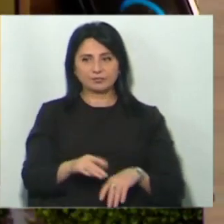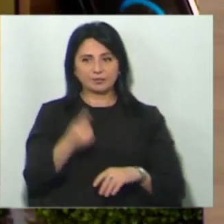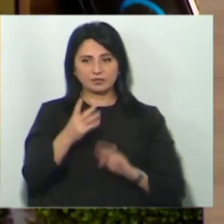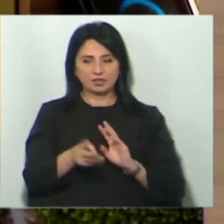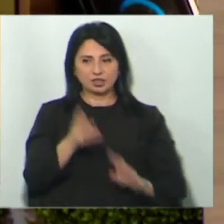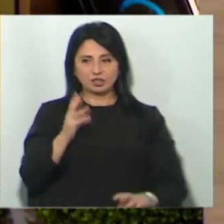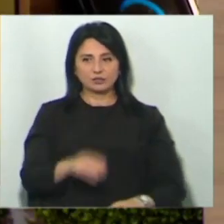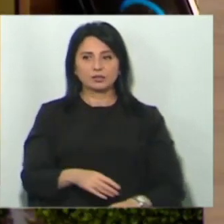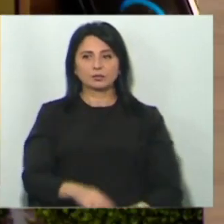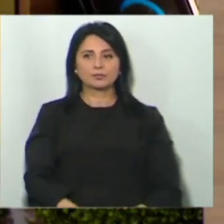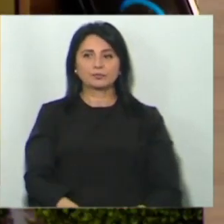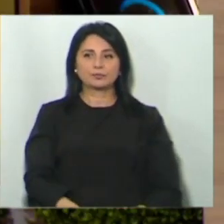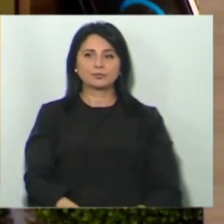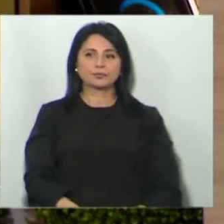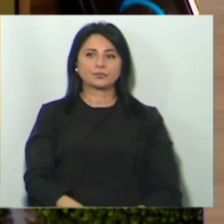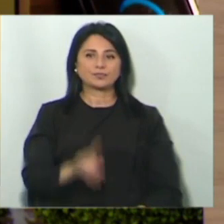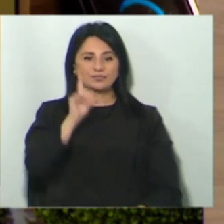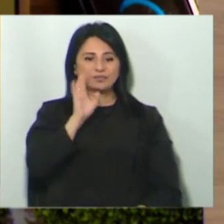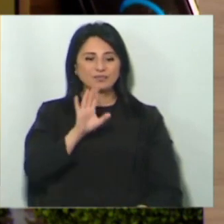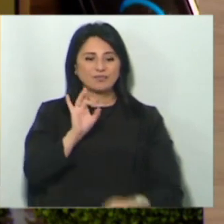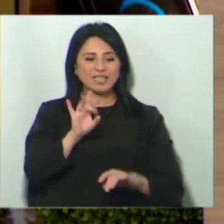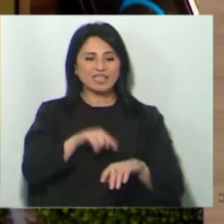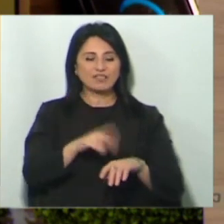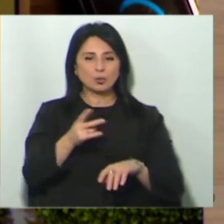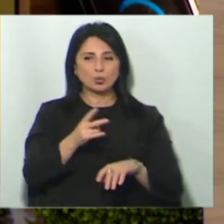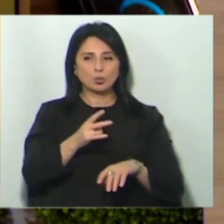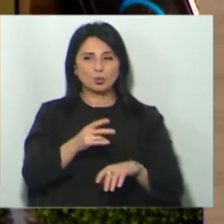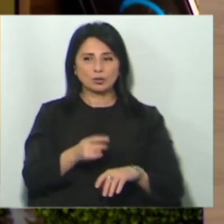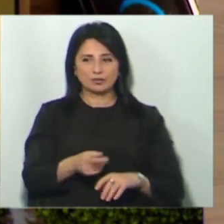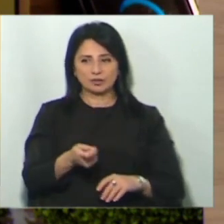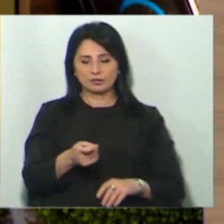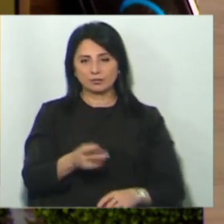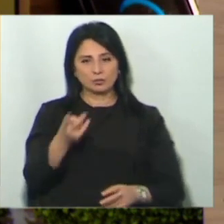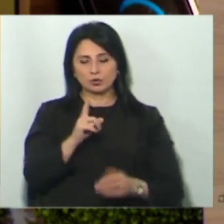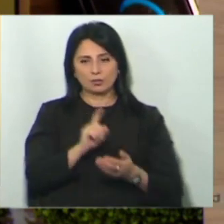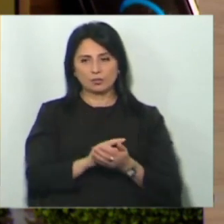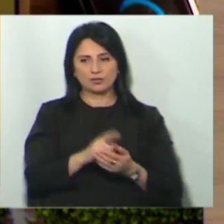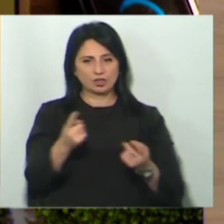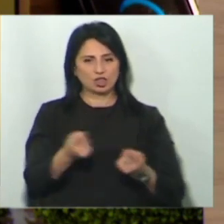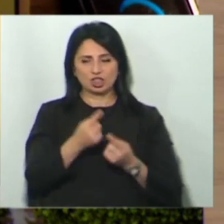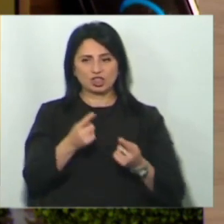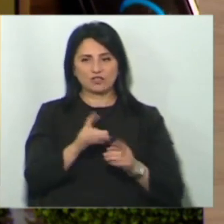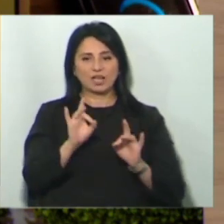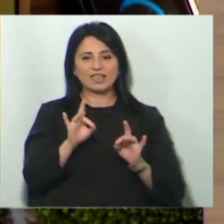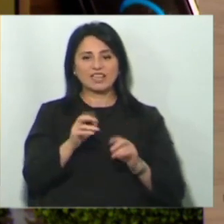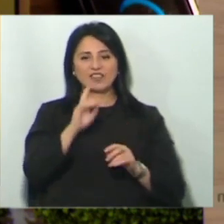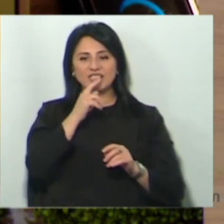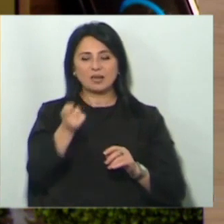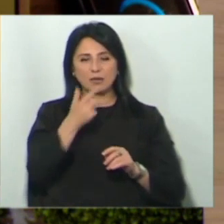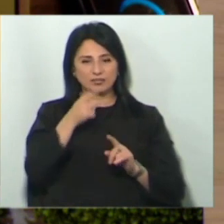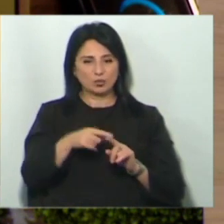პირველ რიგში ეს უნდა გავაკეთოთ, დისკომფორტის და ტკივილის მოსახსნელად უნდა დავალიოთ, მივიღოთ ჩვეულებრივად